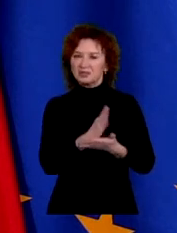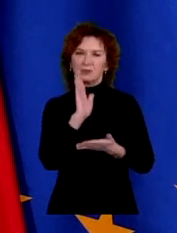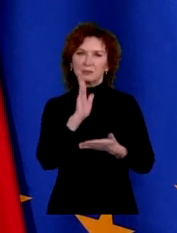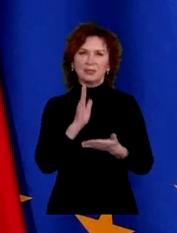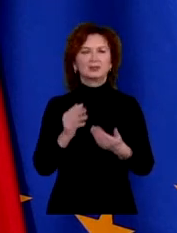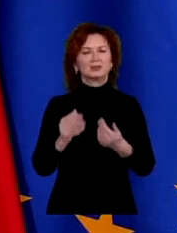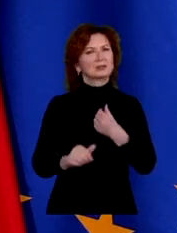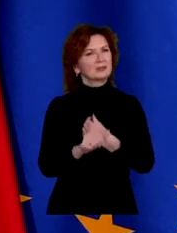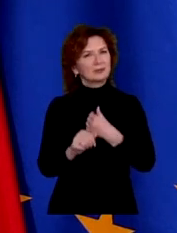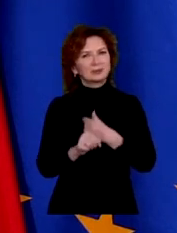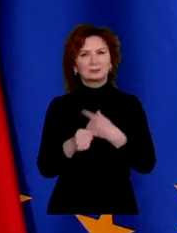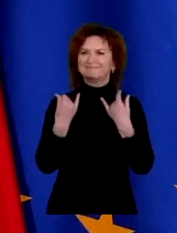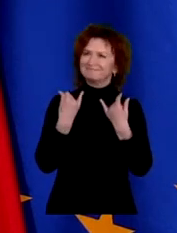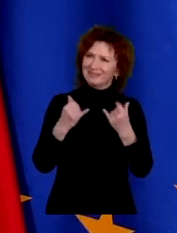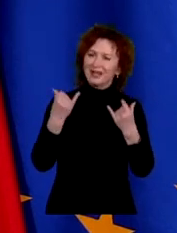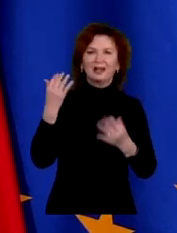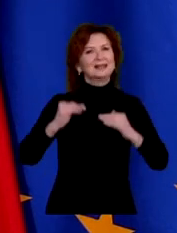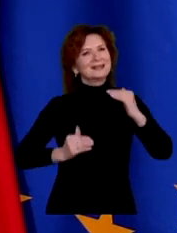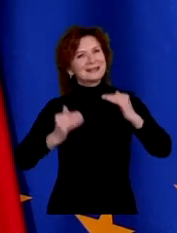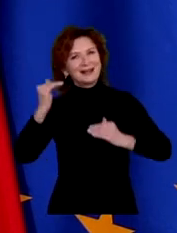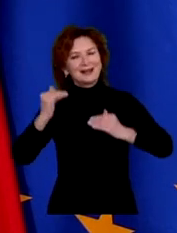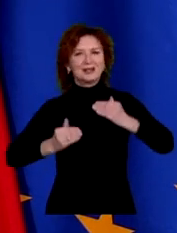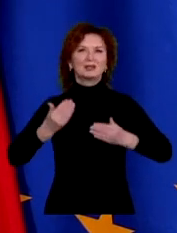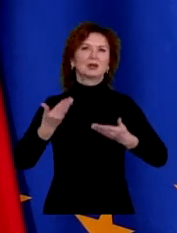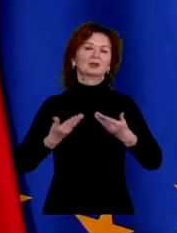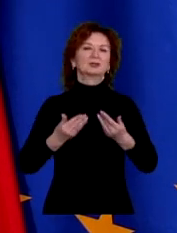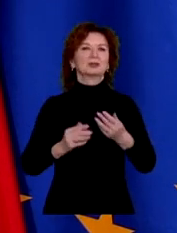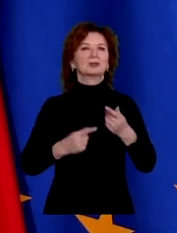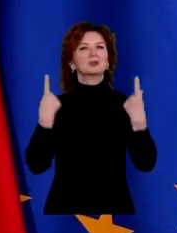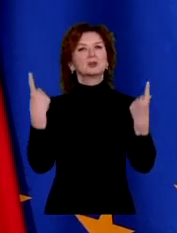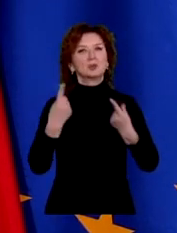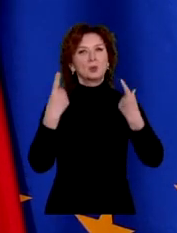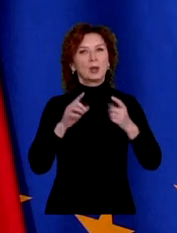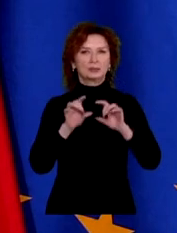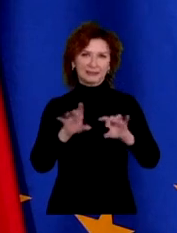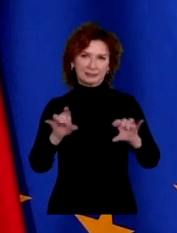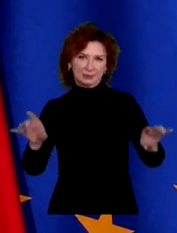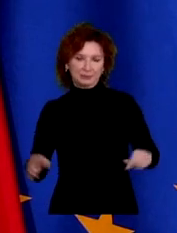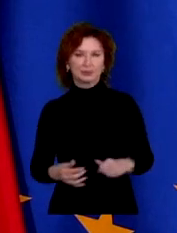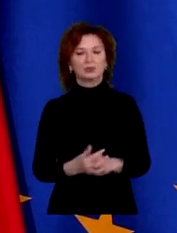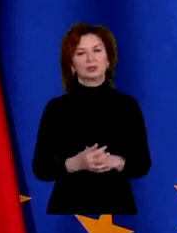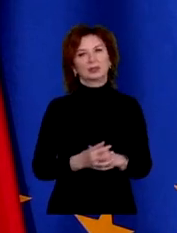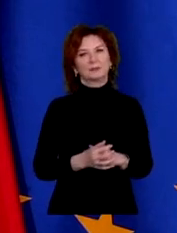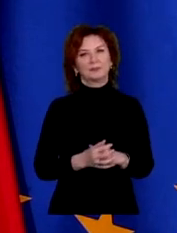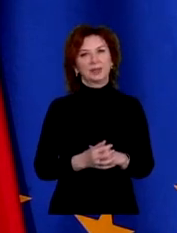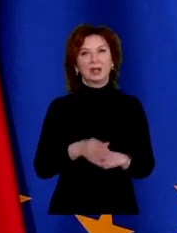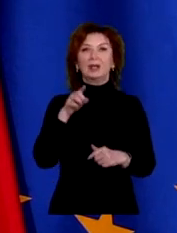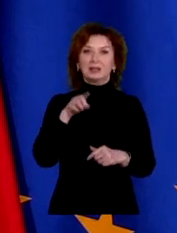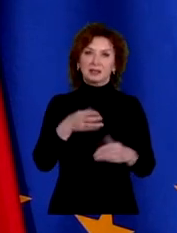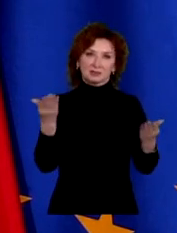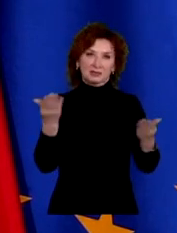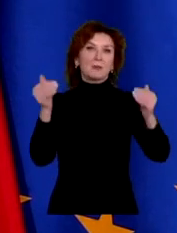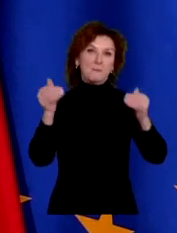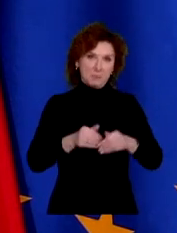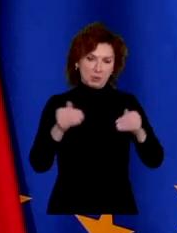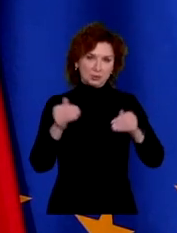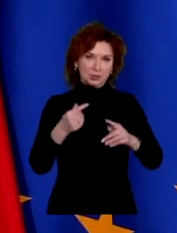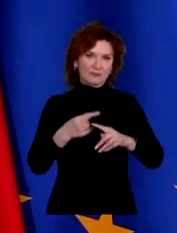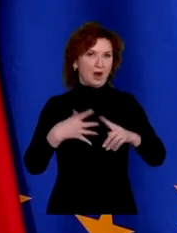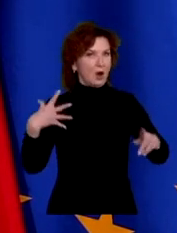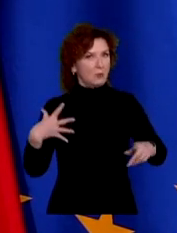od sytuacji epidemicznej, czyli jest to otwarcie warunkowe. Z drugiej strony bierzmy pod uwagę, że tam, gdzie to możliwe,